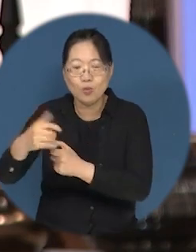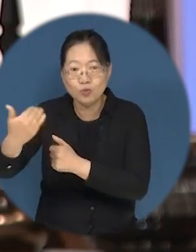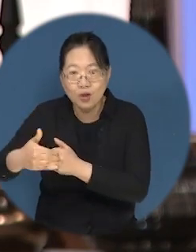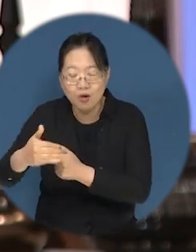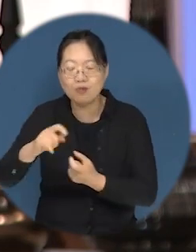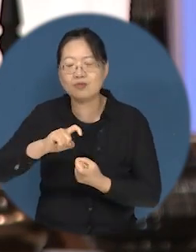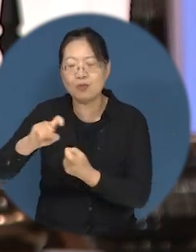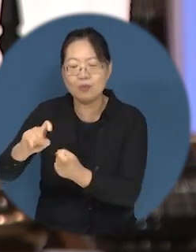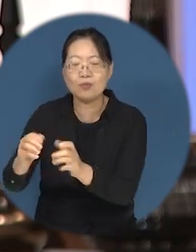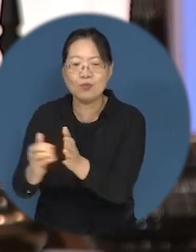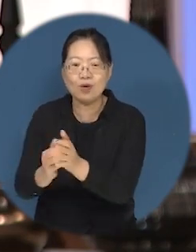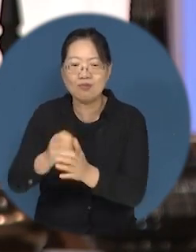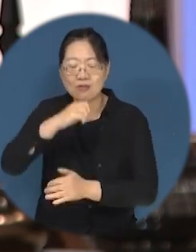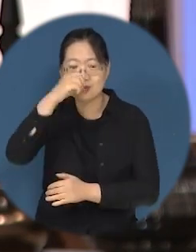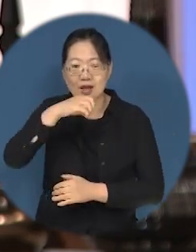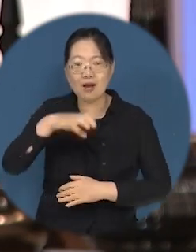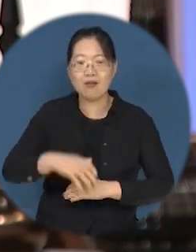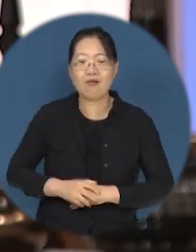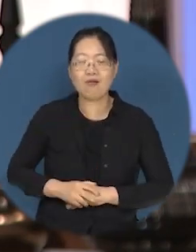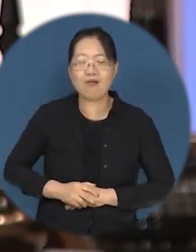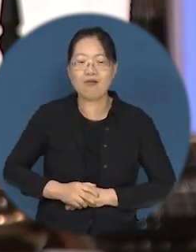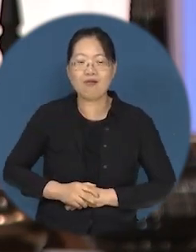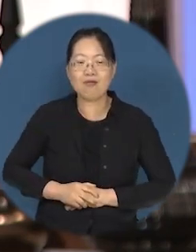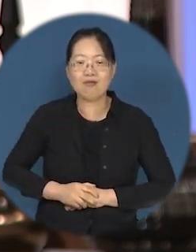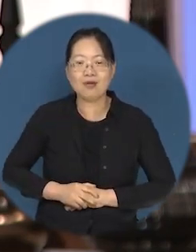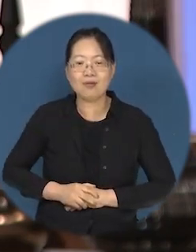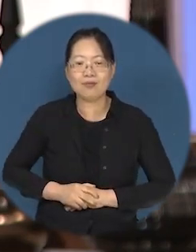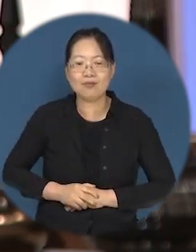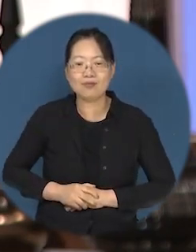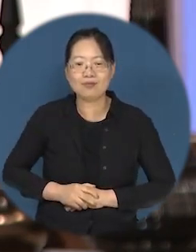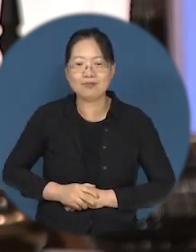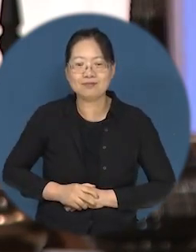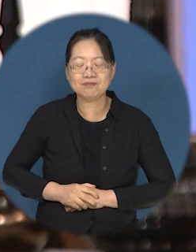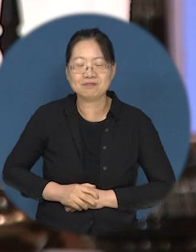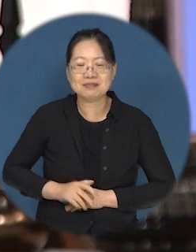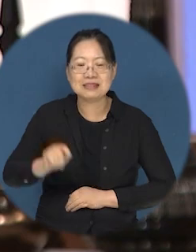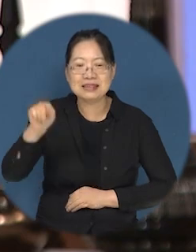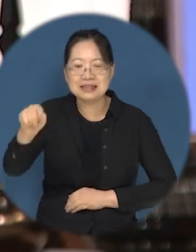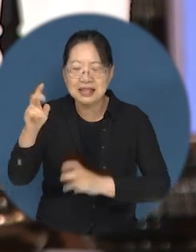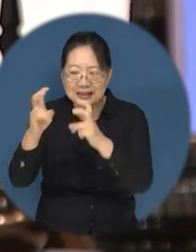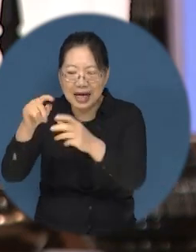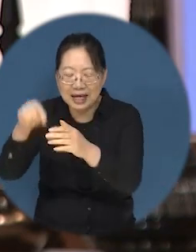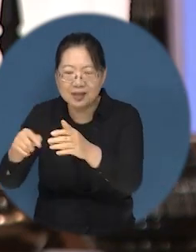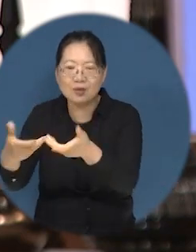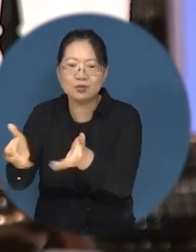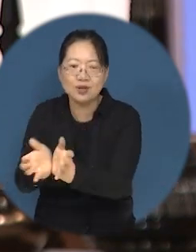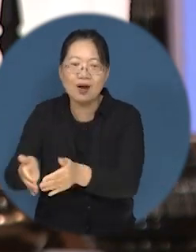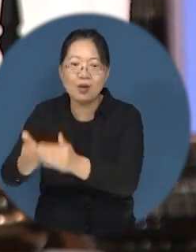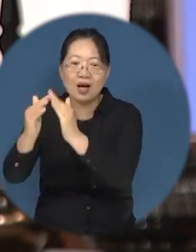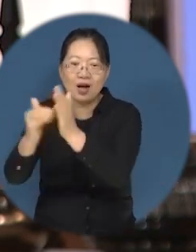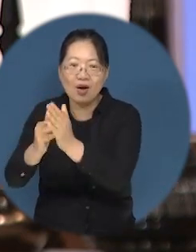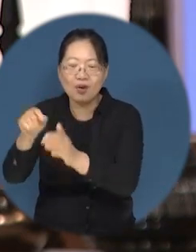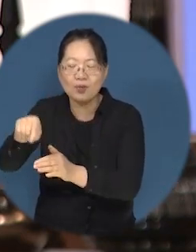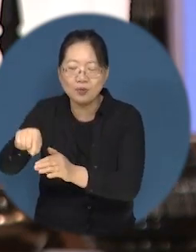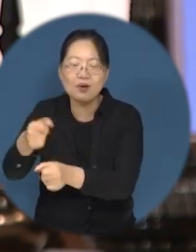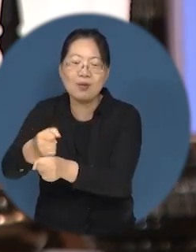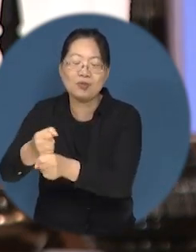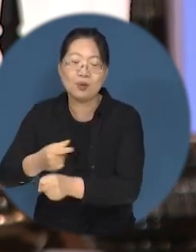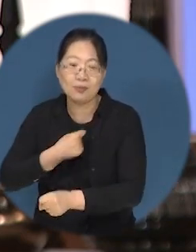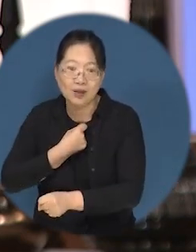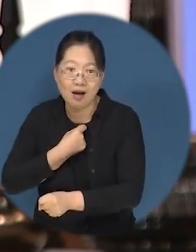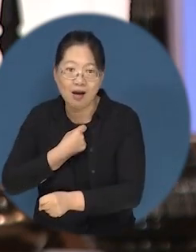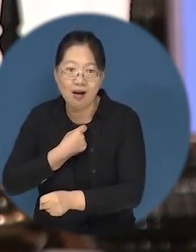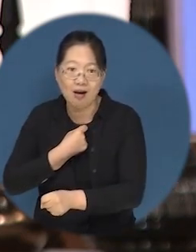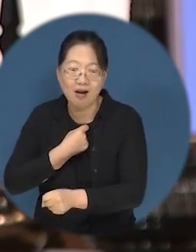그러면 납품을 하고요. 그냥 아예 자기 회사 안에 그 부서를 만들어서 그냥 거기서 하고 싶다. 예,